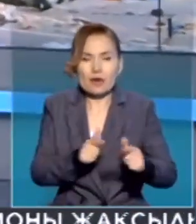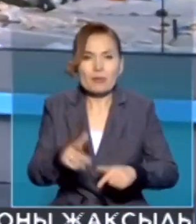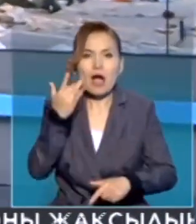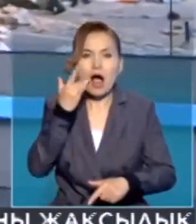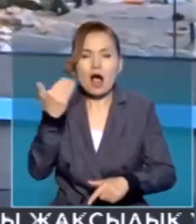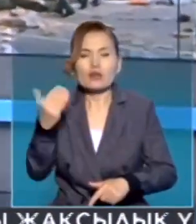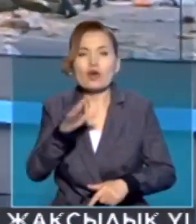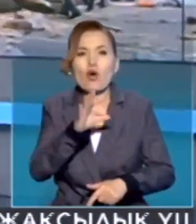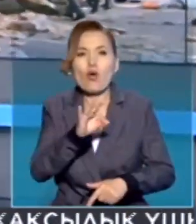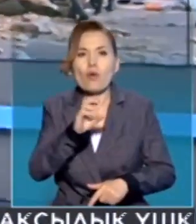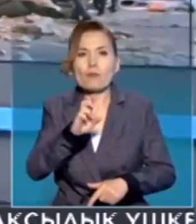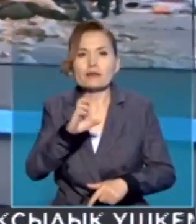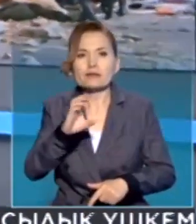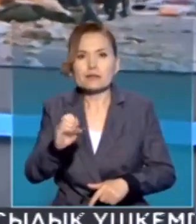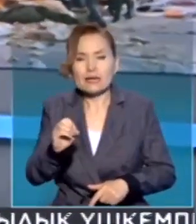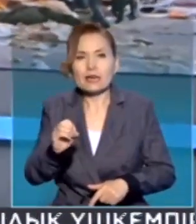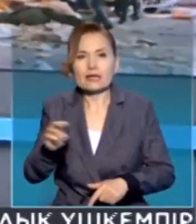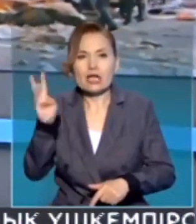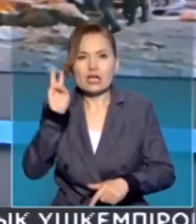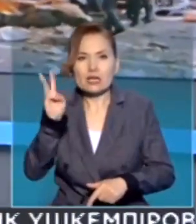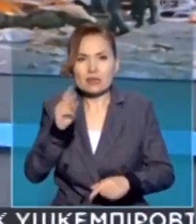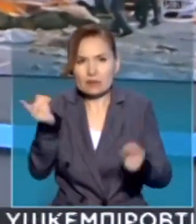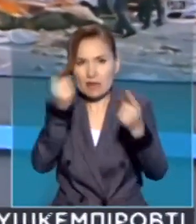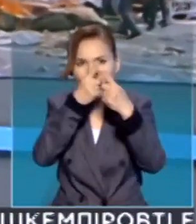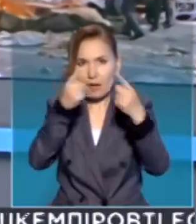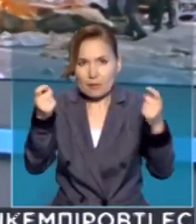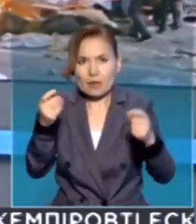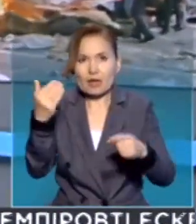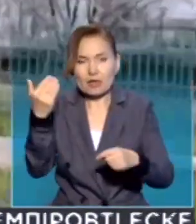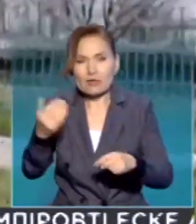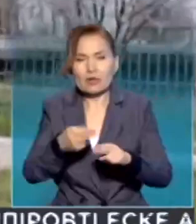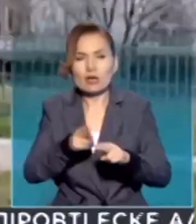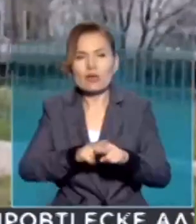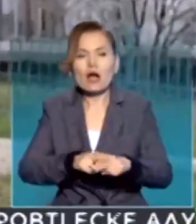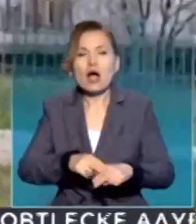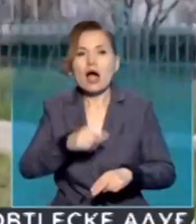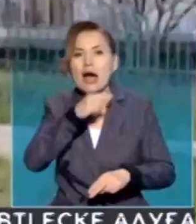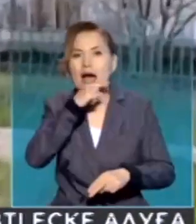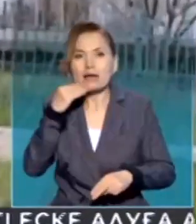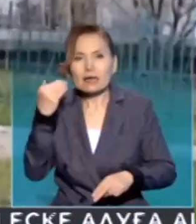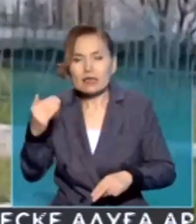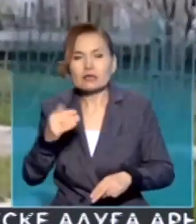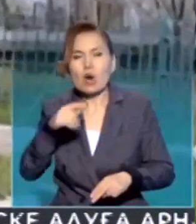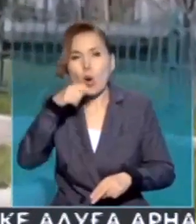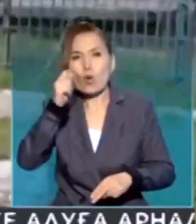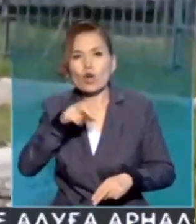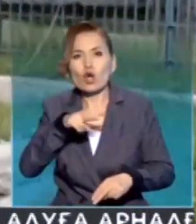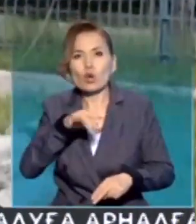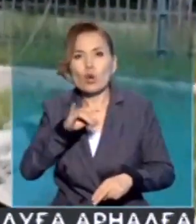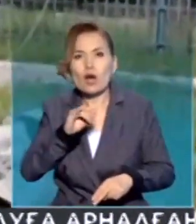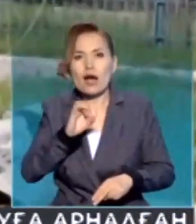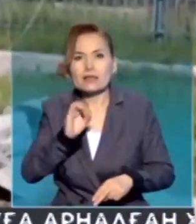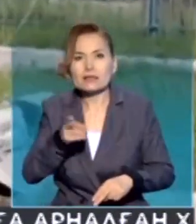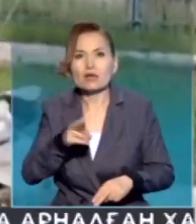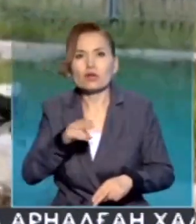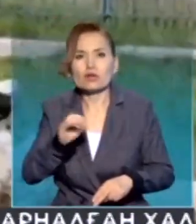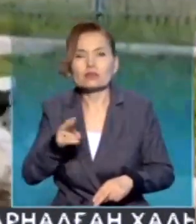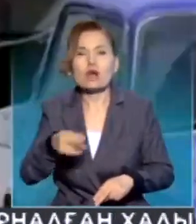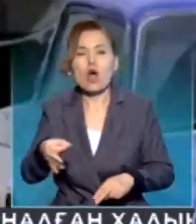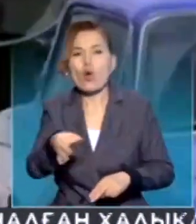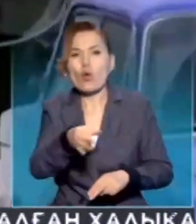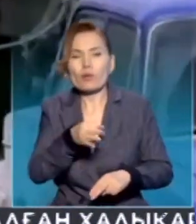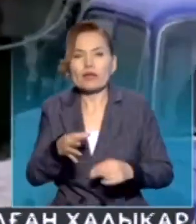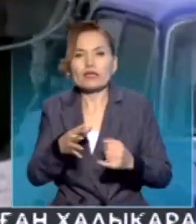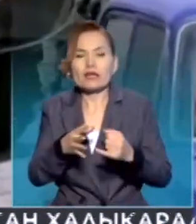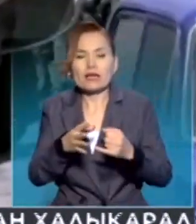ақштың ОБСЕ-дегі елшісі Майкл Карпентер мәлімдеді. Оның дерегінше Мәскеу, Луганск және Донецк облыстарын Ресейге қосу туралы